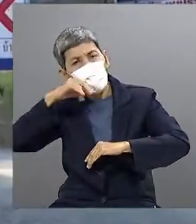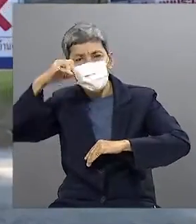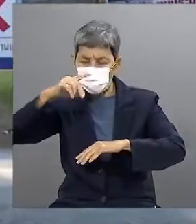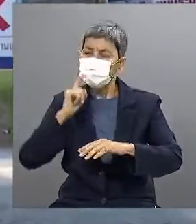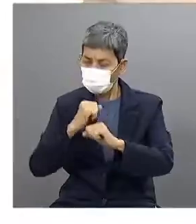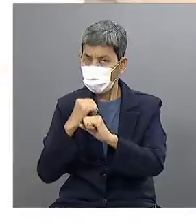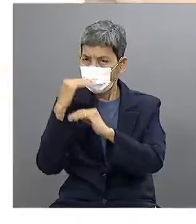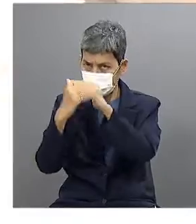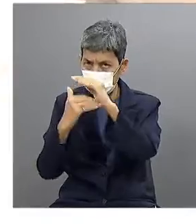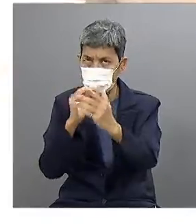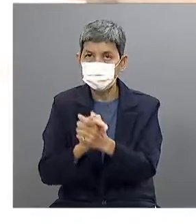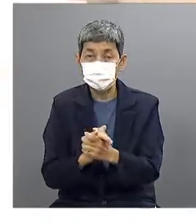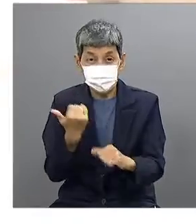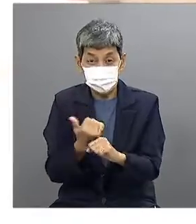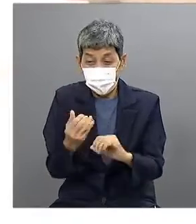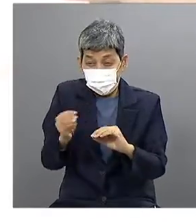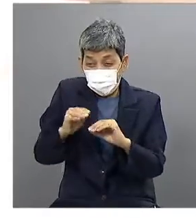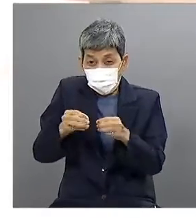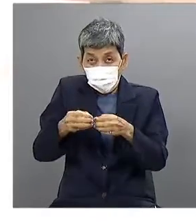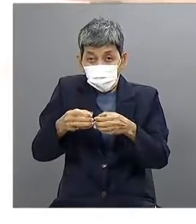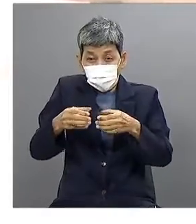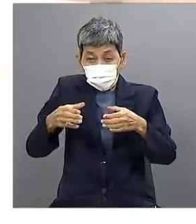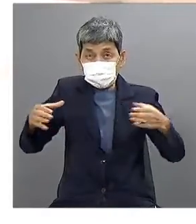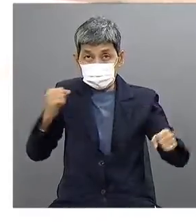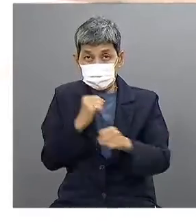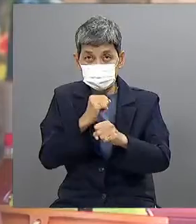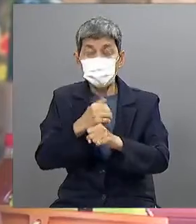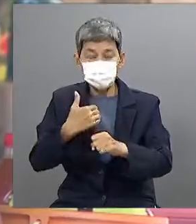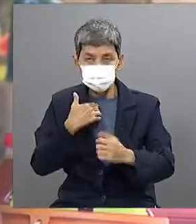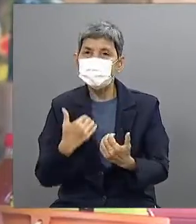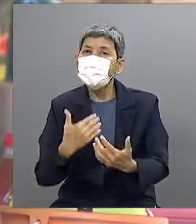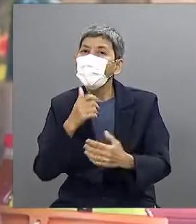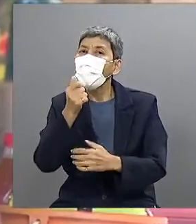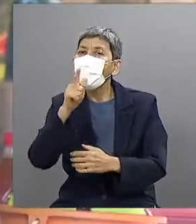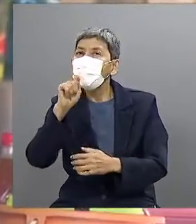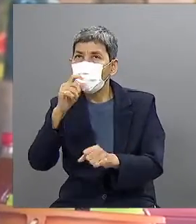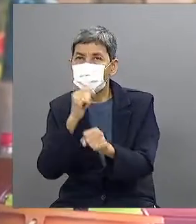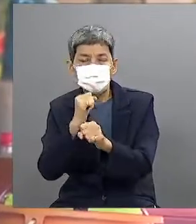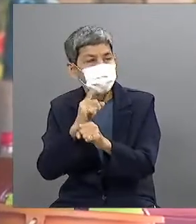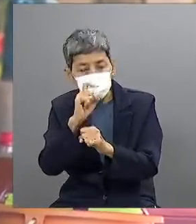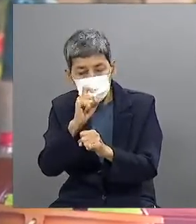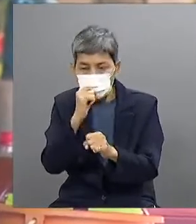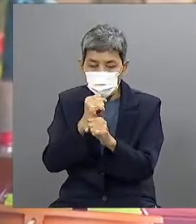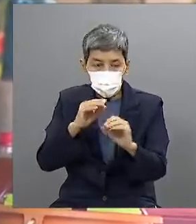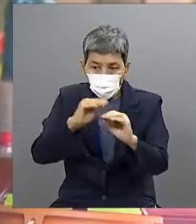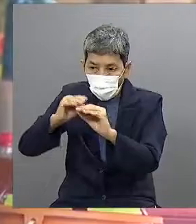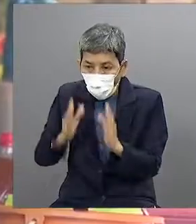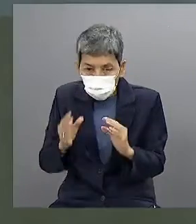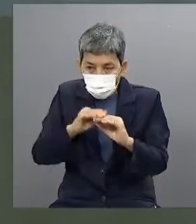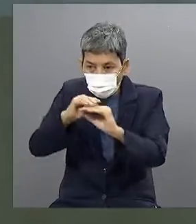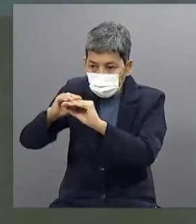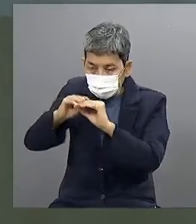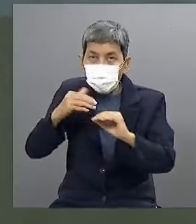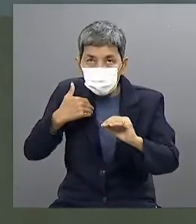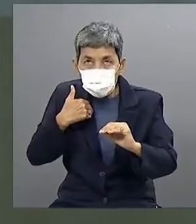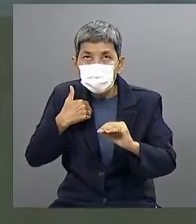การเติบโตที่มันเร็วทำให้หลายอย่างที่ทางอบต.เนี่ยทำไม่ทันต่อการเจริญเติบโตของประชากรนะ